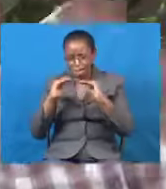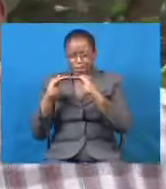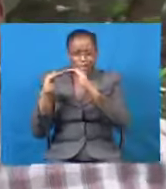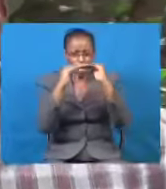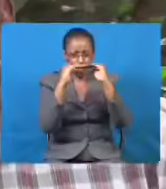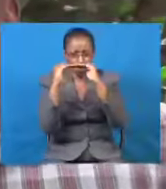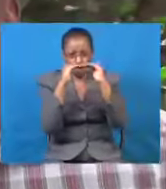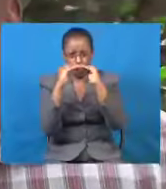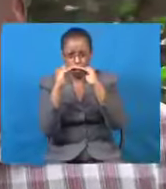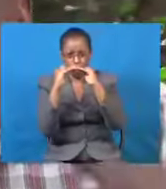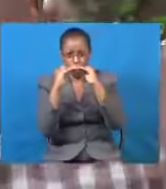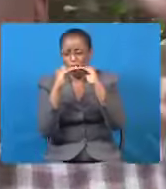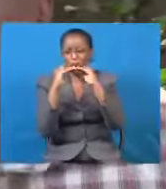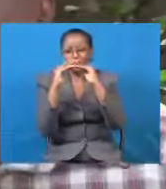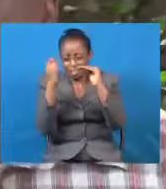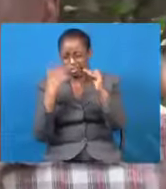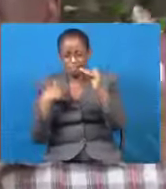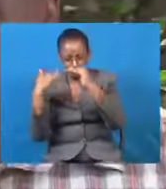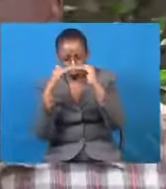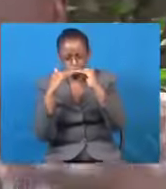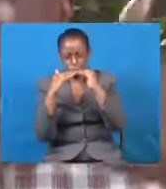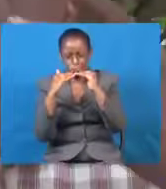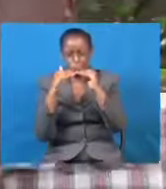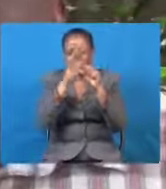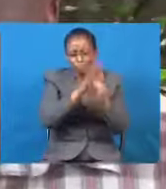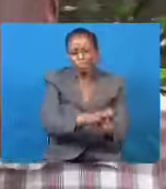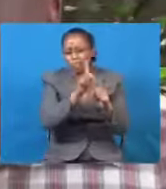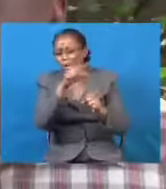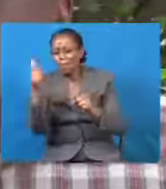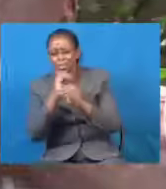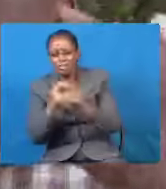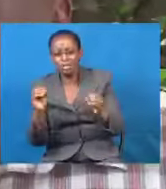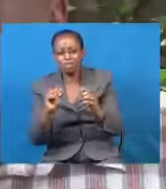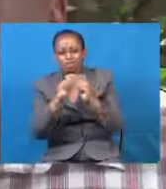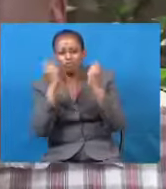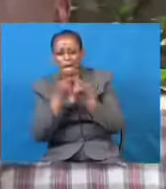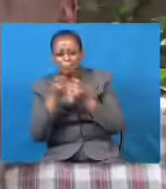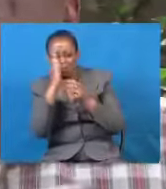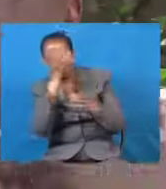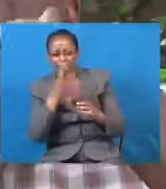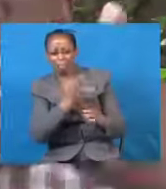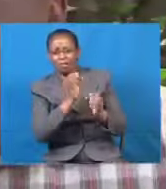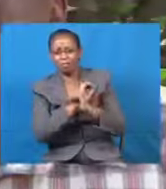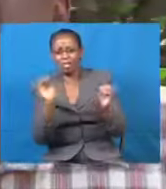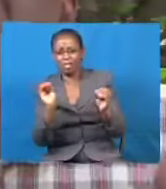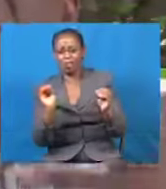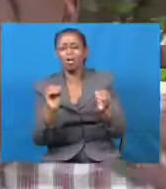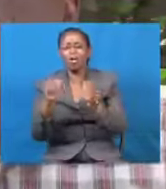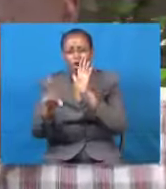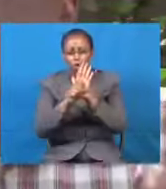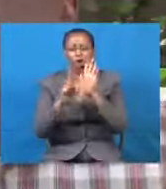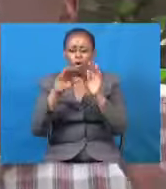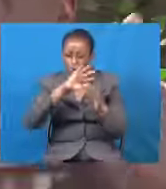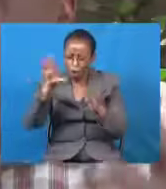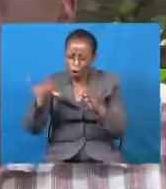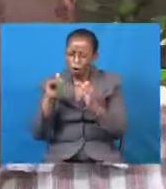among we Africans, yani miongonu mwedo tisi wa Kenya, kuena usawa, hakuna kubagwana, hakuna ukabila, sheria